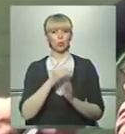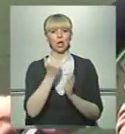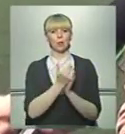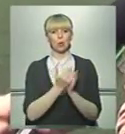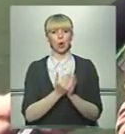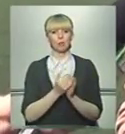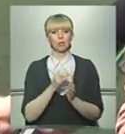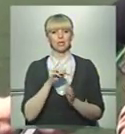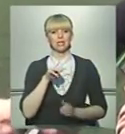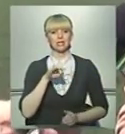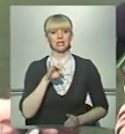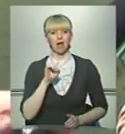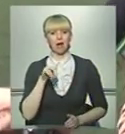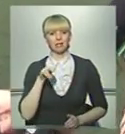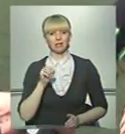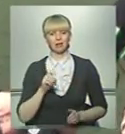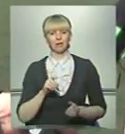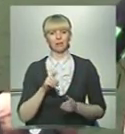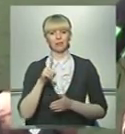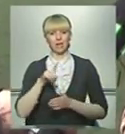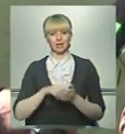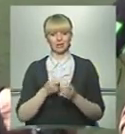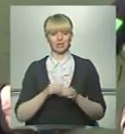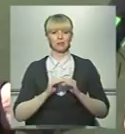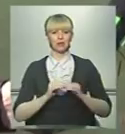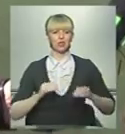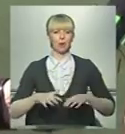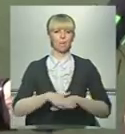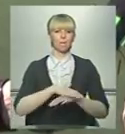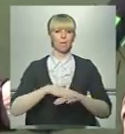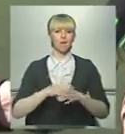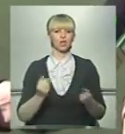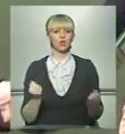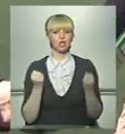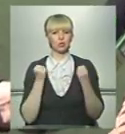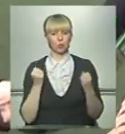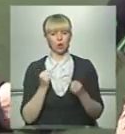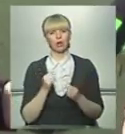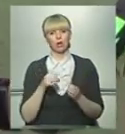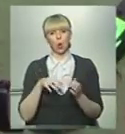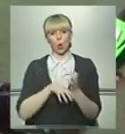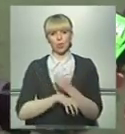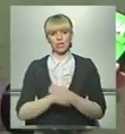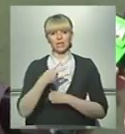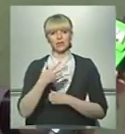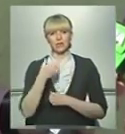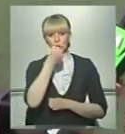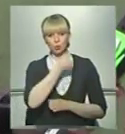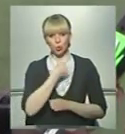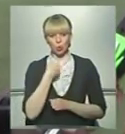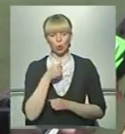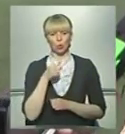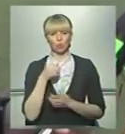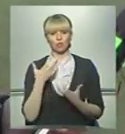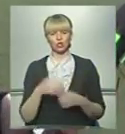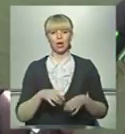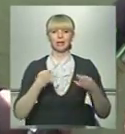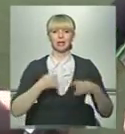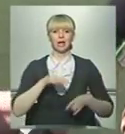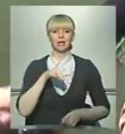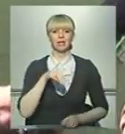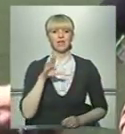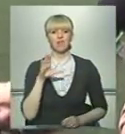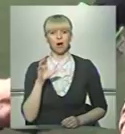програма «Старти надій», такий дитячий масовий спорт, скажімо так. І останні 25 років вже на каналі